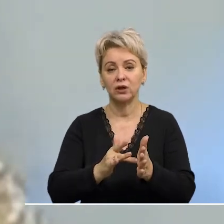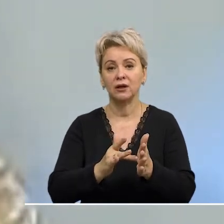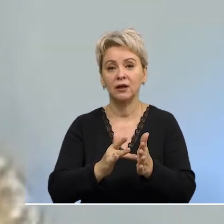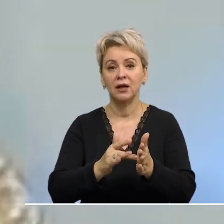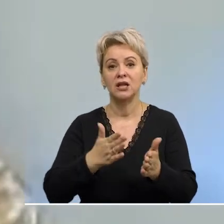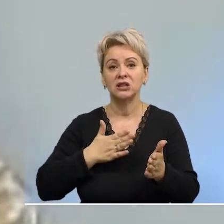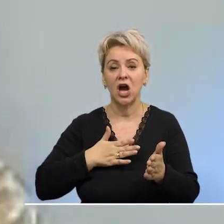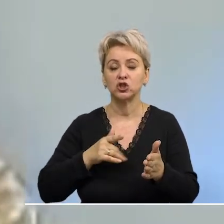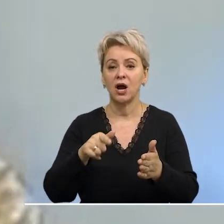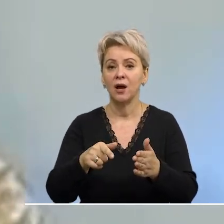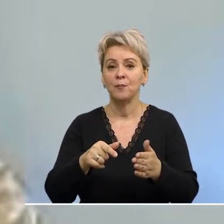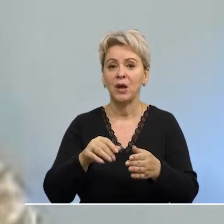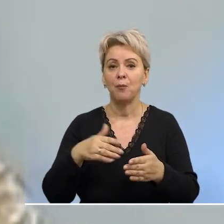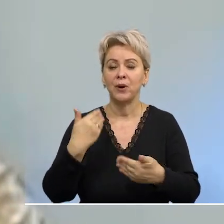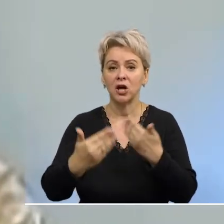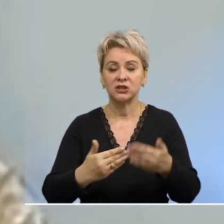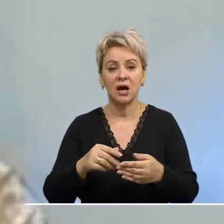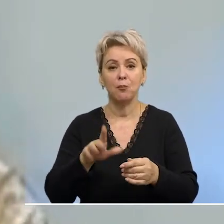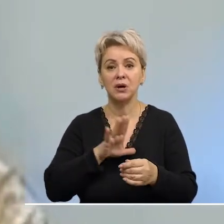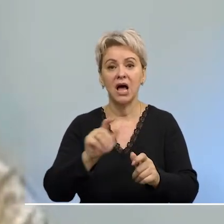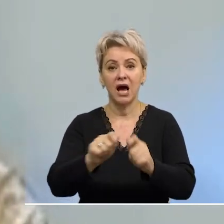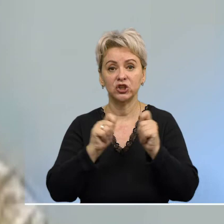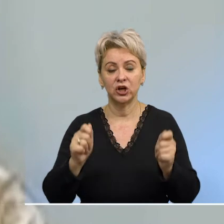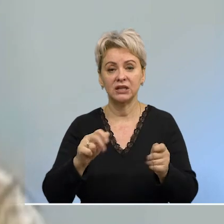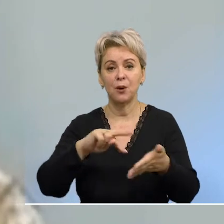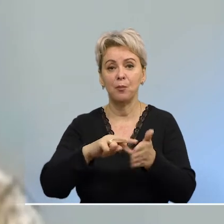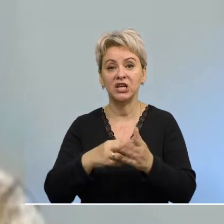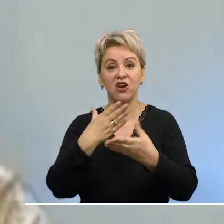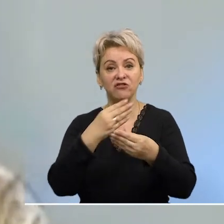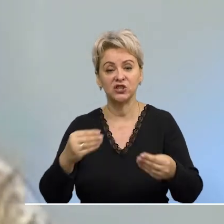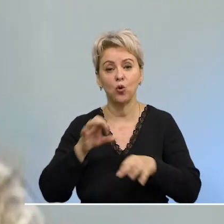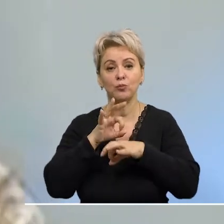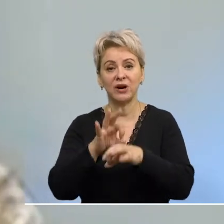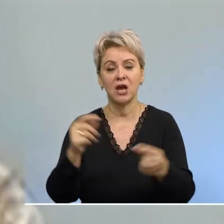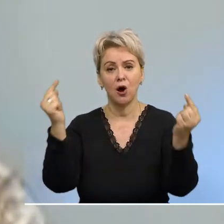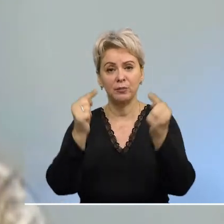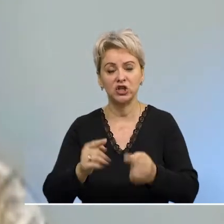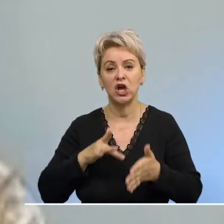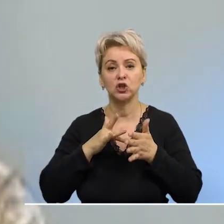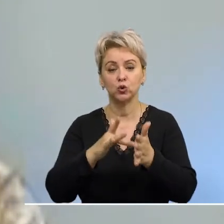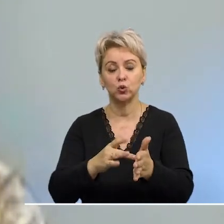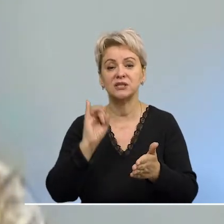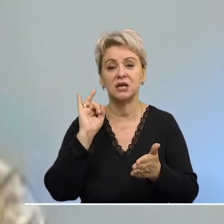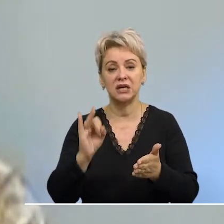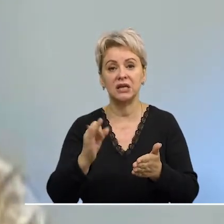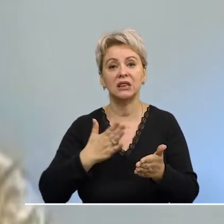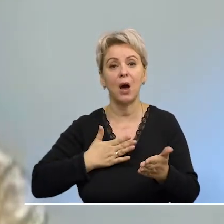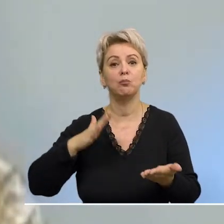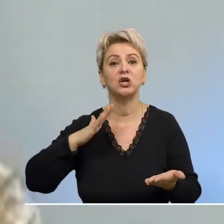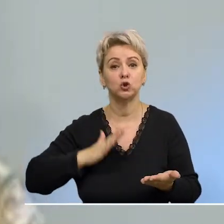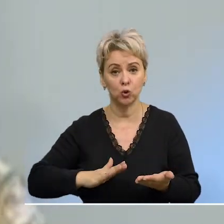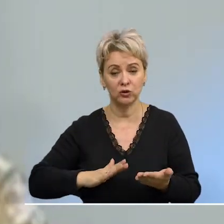наши экскурсии. Было запланировано открытие весной и проведение определенных экскурсий, и